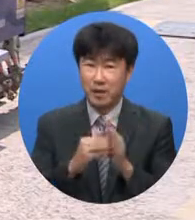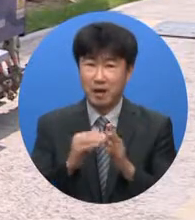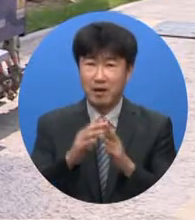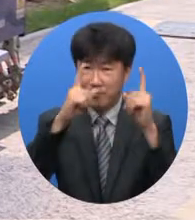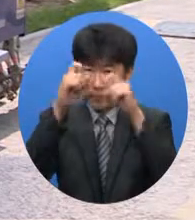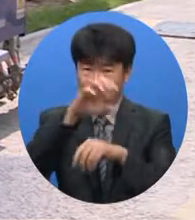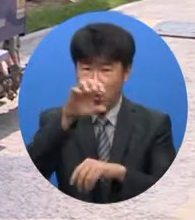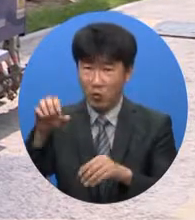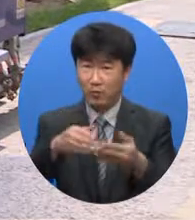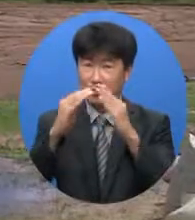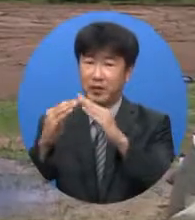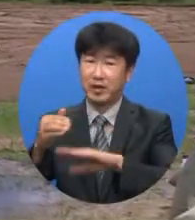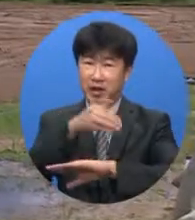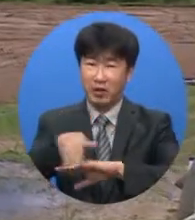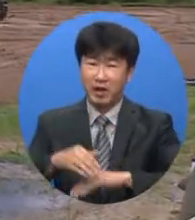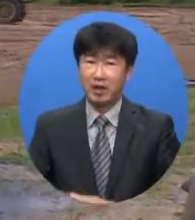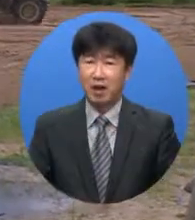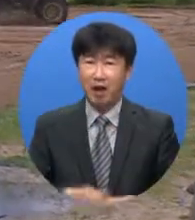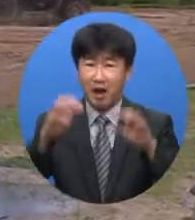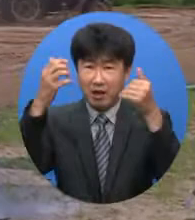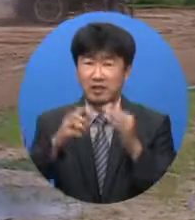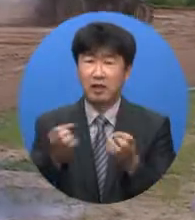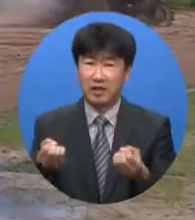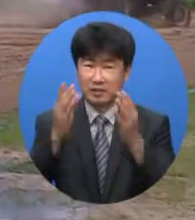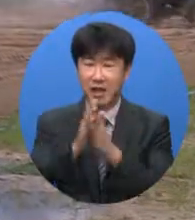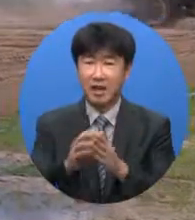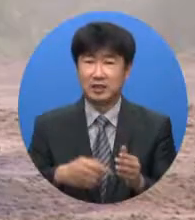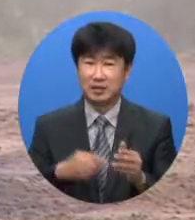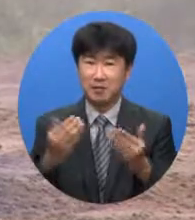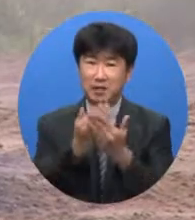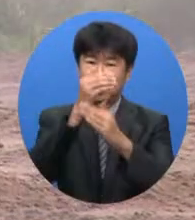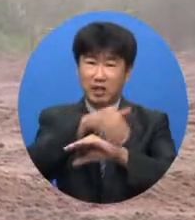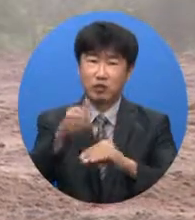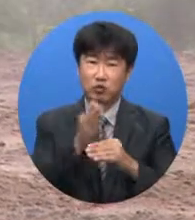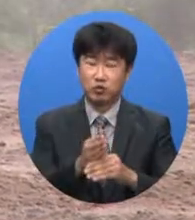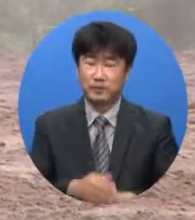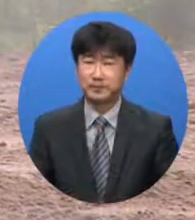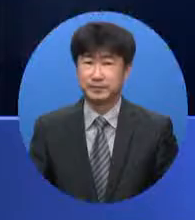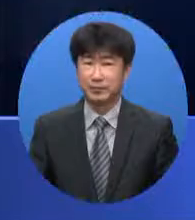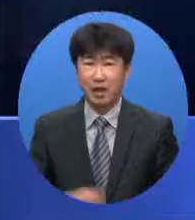유치해 메밀꽃을 주제로 한 합천의 대표적인 가을 축제로 키워나갈 방침입니다.